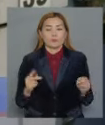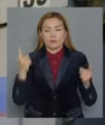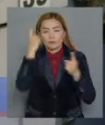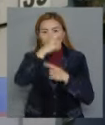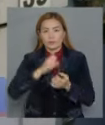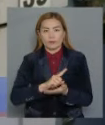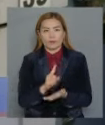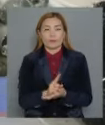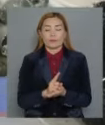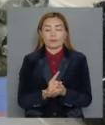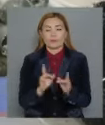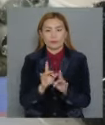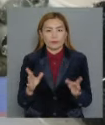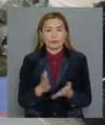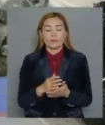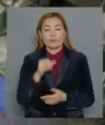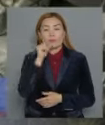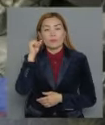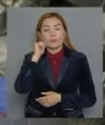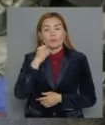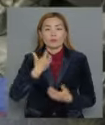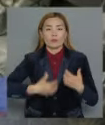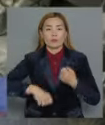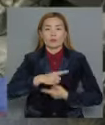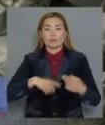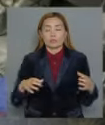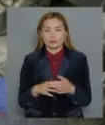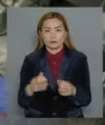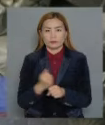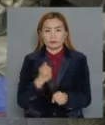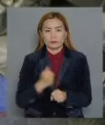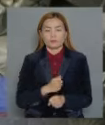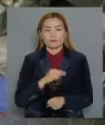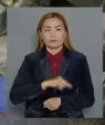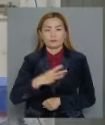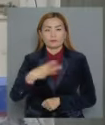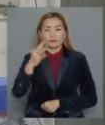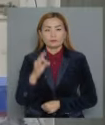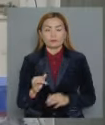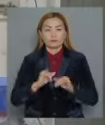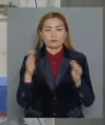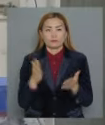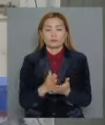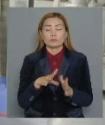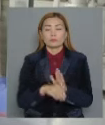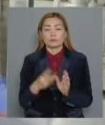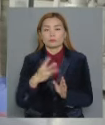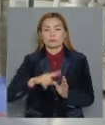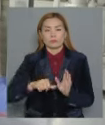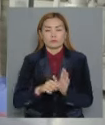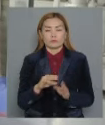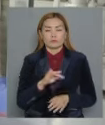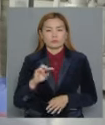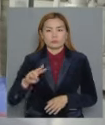болу керектігін баса айтты. Өткен жылы шағын және орта кәсіптің өндірілген өнімі 30%-ға өскен. Ол 3,16